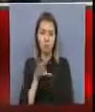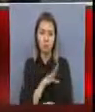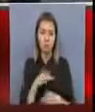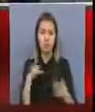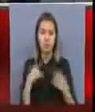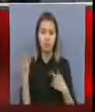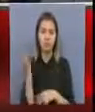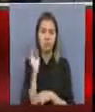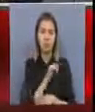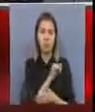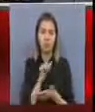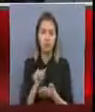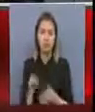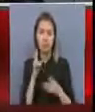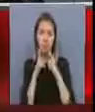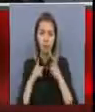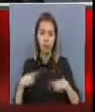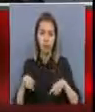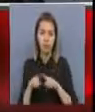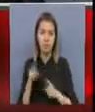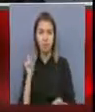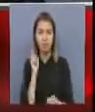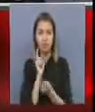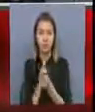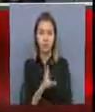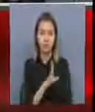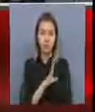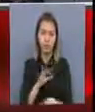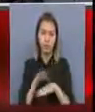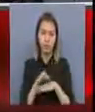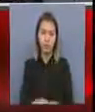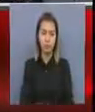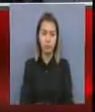барысында ағаш көшеттер отырғызылып, дөңгелек үстел басында кездесу ұйымдастырылды.